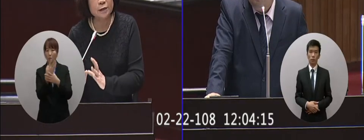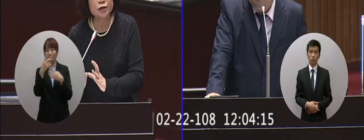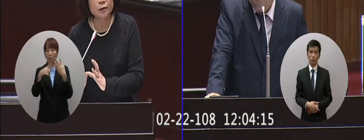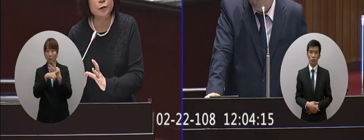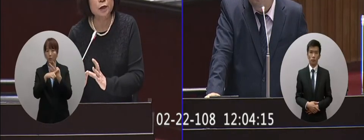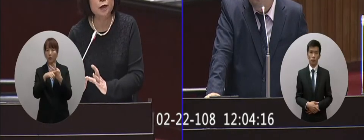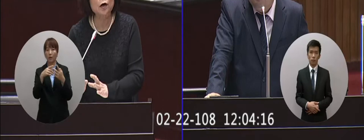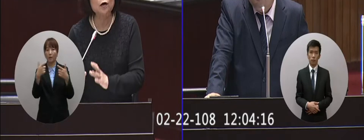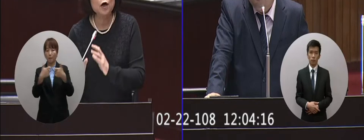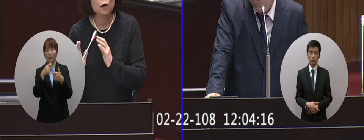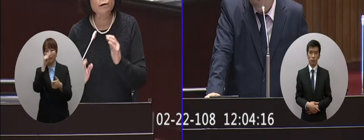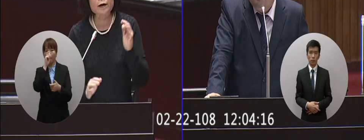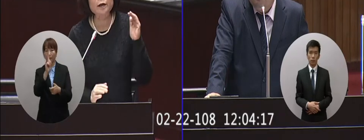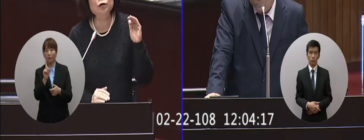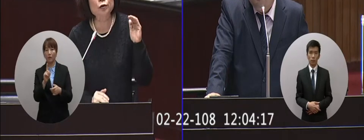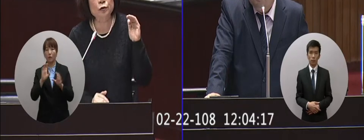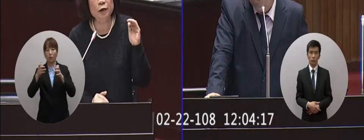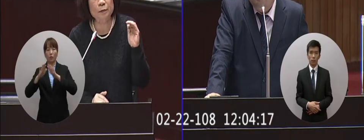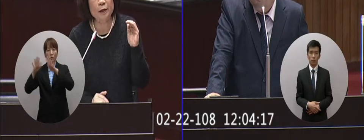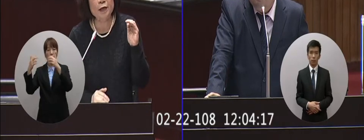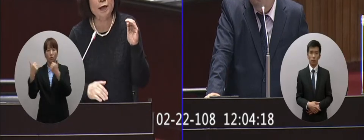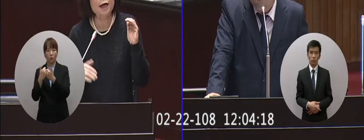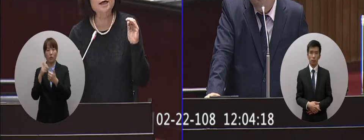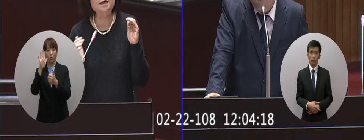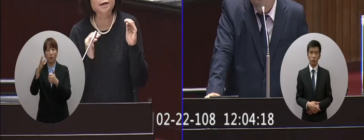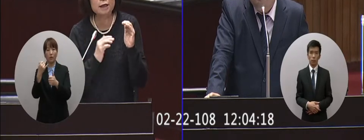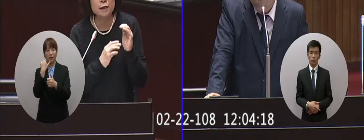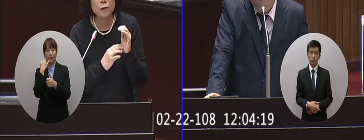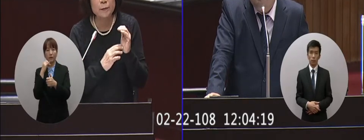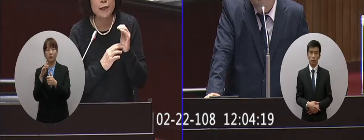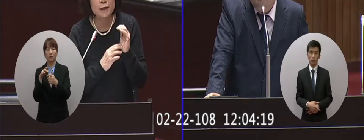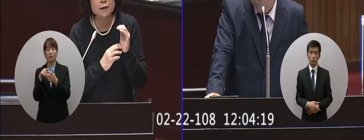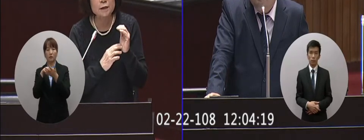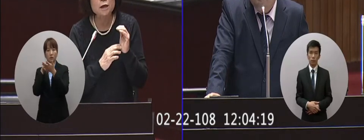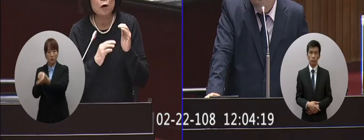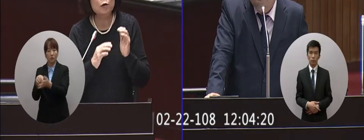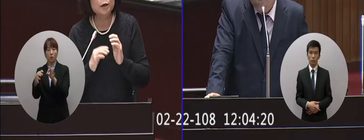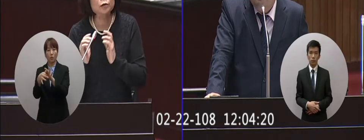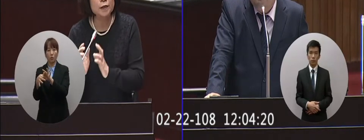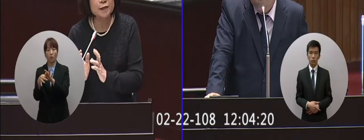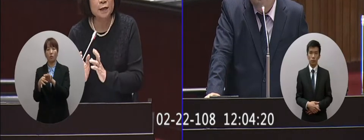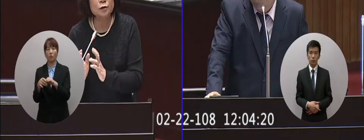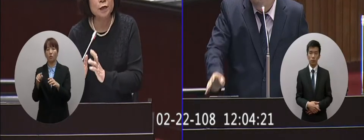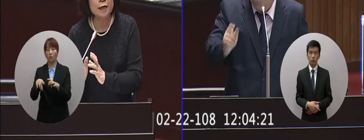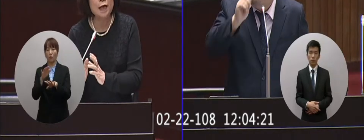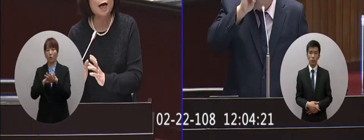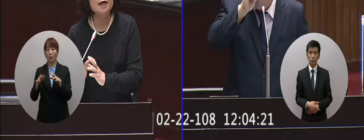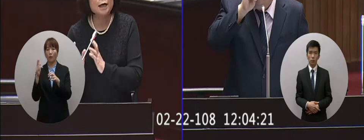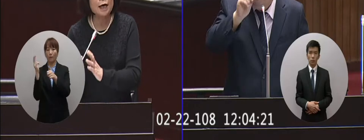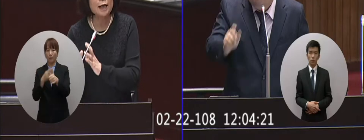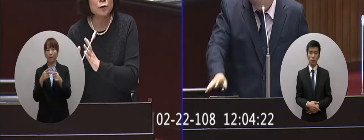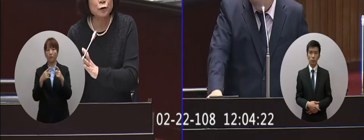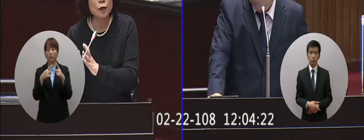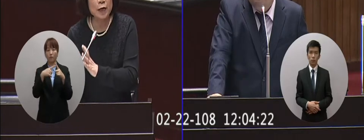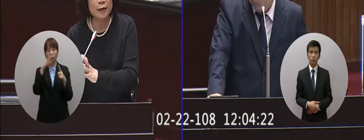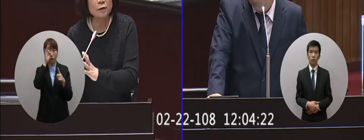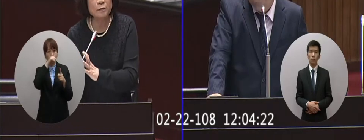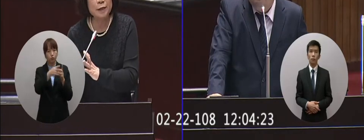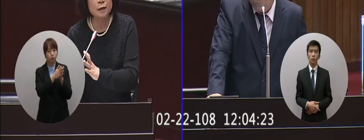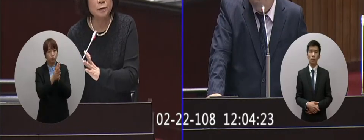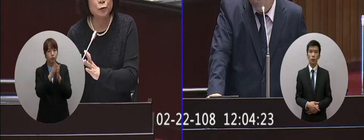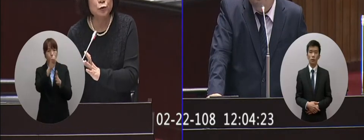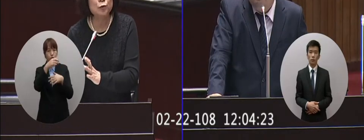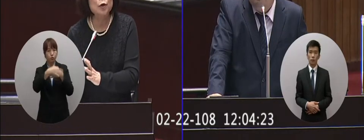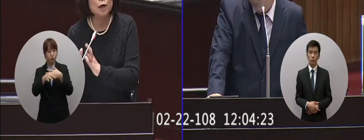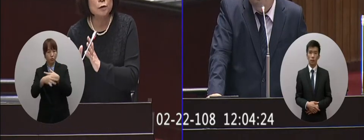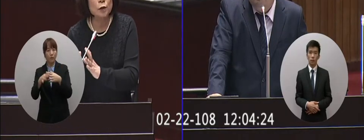的 DNA 是什么了以后，国发会就有一个平台，他可以直接跟我们联系，我们就会下去看他，看他需要还有什